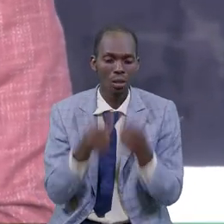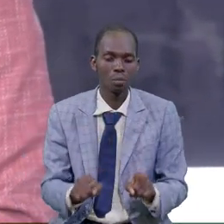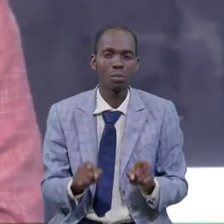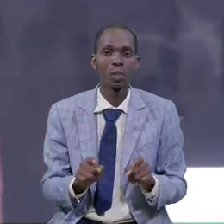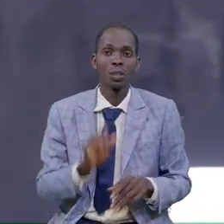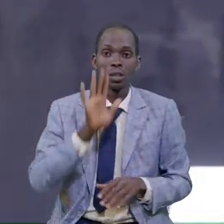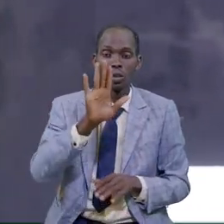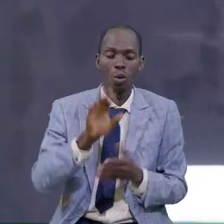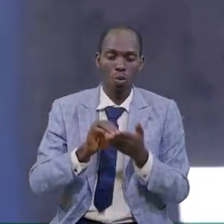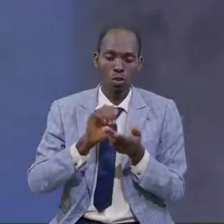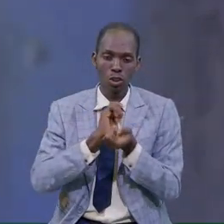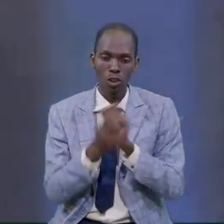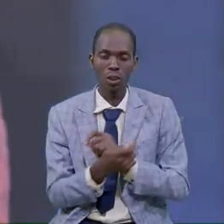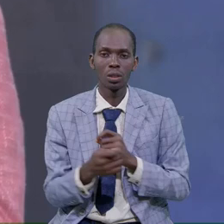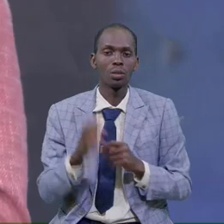changement va venir.